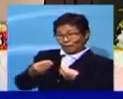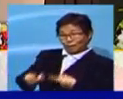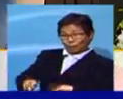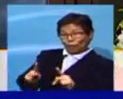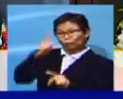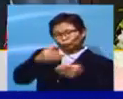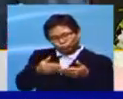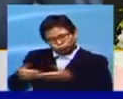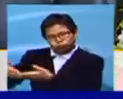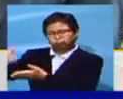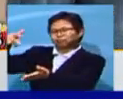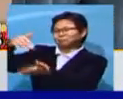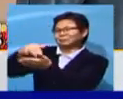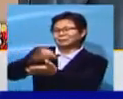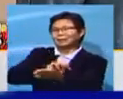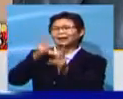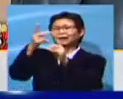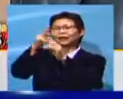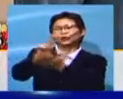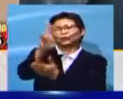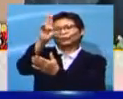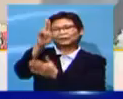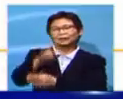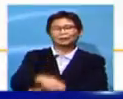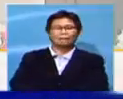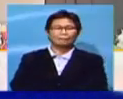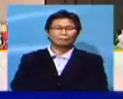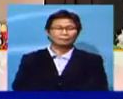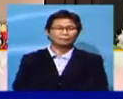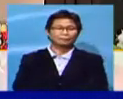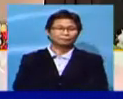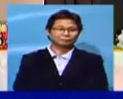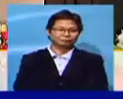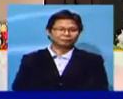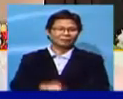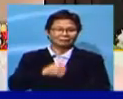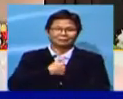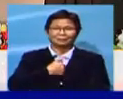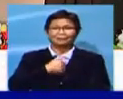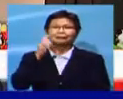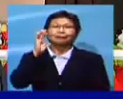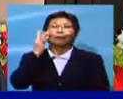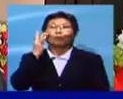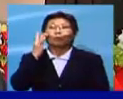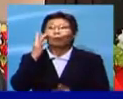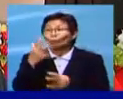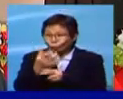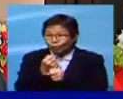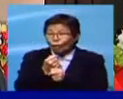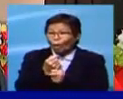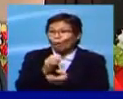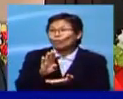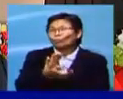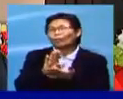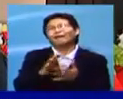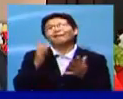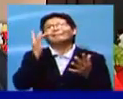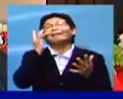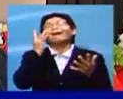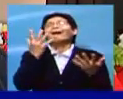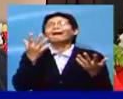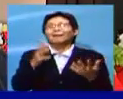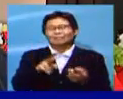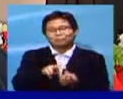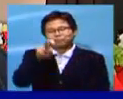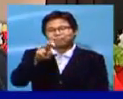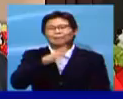melanjutkan pelajaran saya ke Universiti tersebut saya sendiri pun tak sangka Boleh dapatkan tawaran ini tapi Ibu